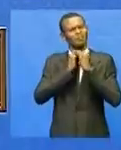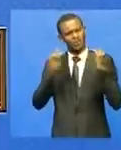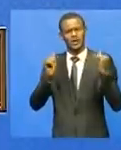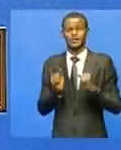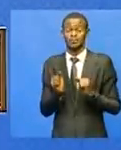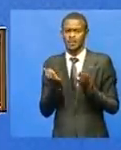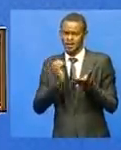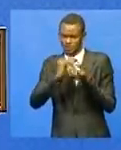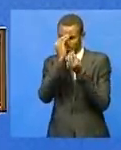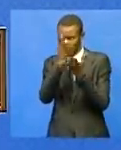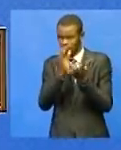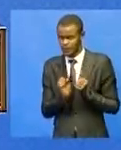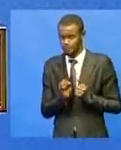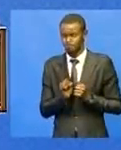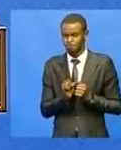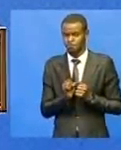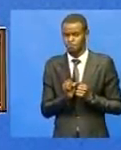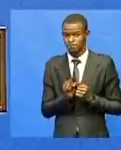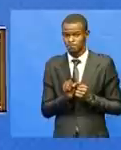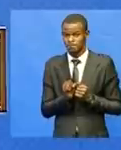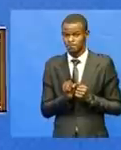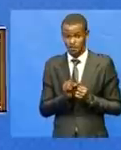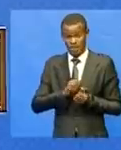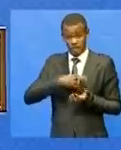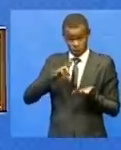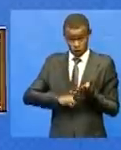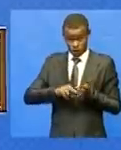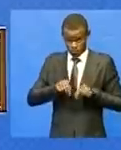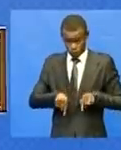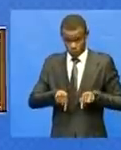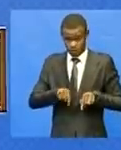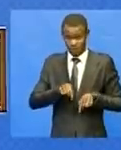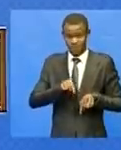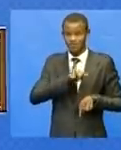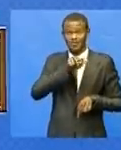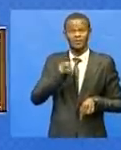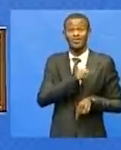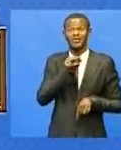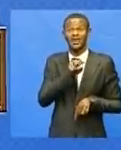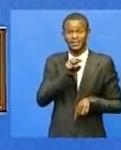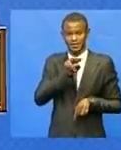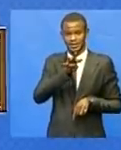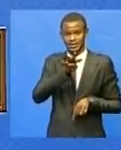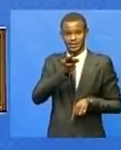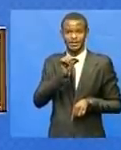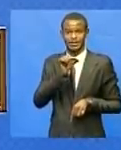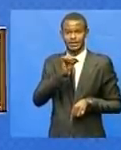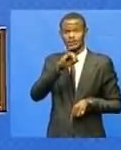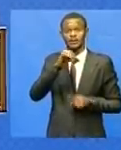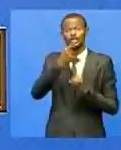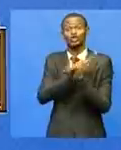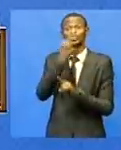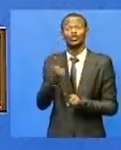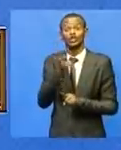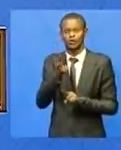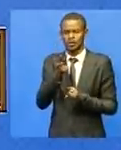en outre la signature ces jours, soit vendredi 4 juin 2021, de l'acte d'engagement à Irumu par tous les chefs